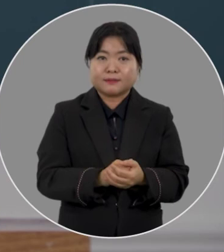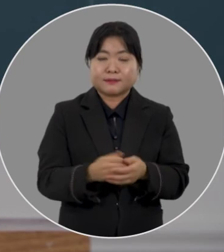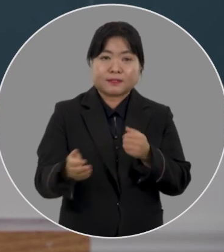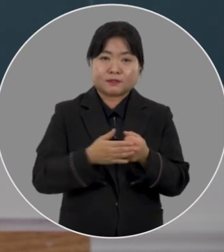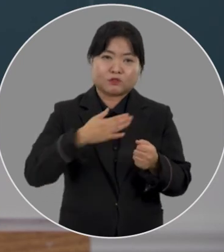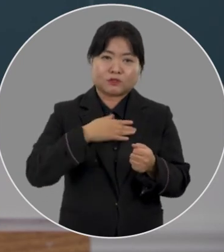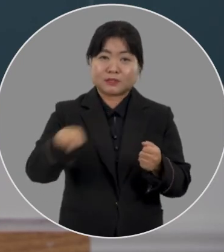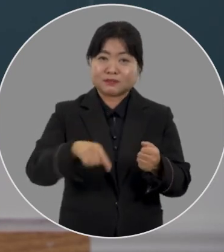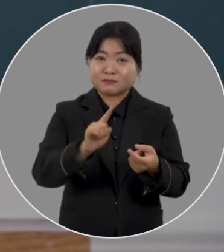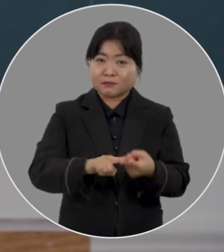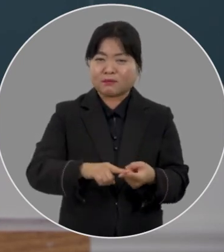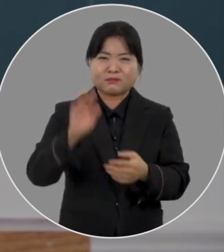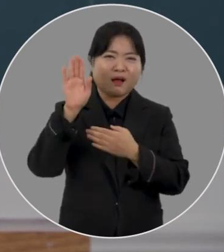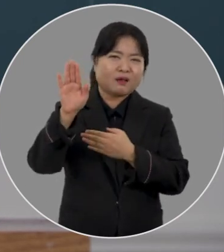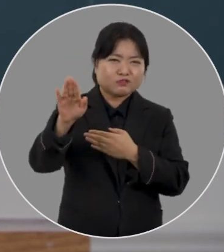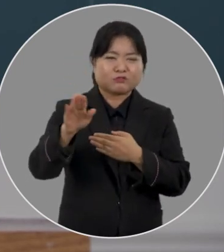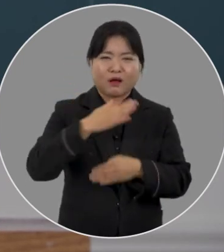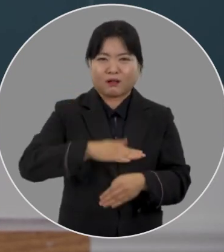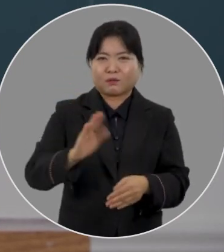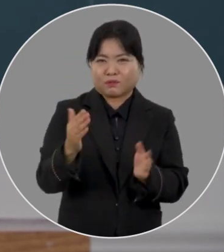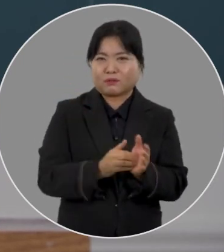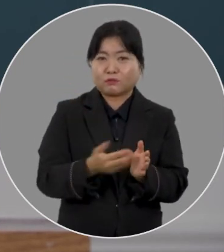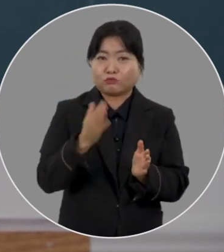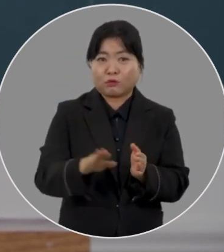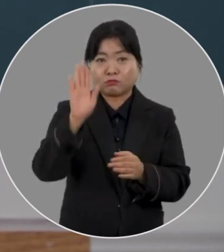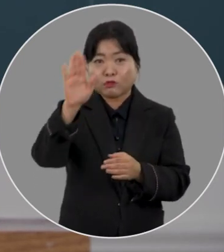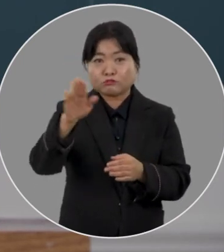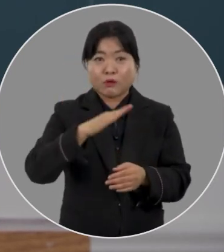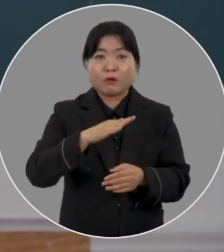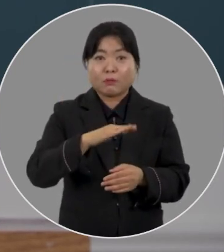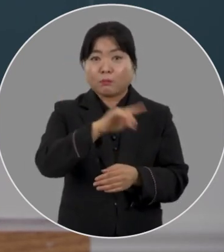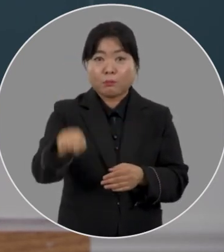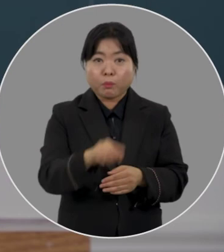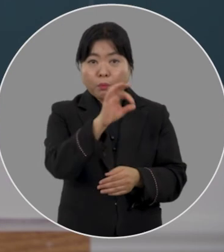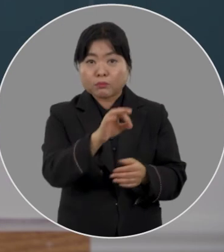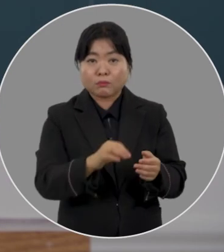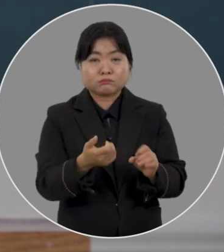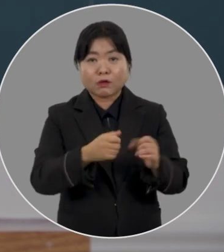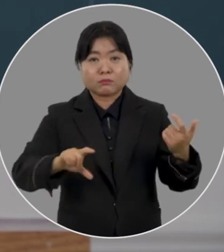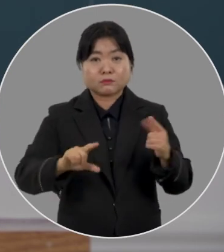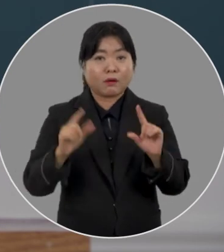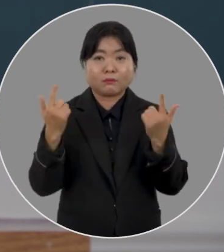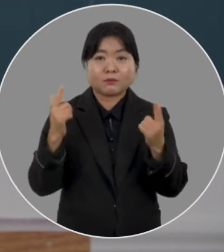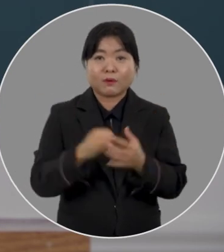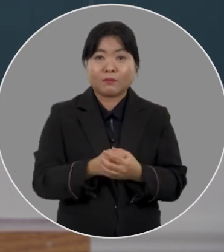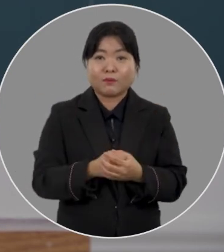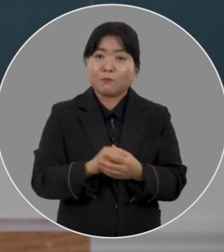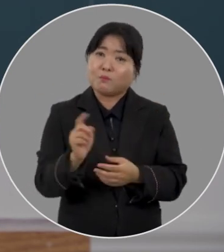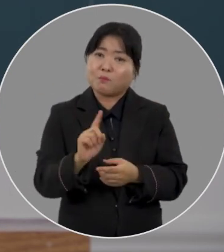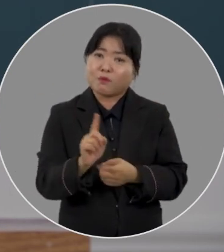그래서 저는 그 사실 나중에 알게 됐는데 근데 뭐 나중에 이제 보니까 전혀 다르지가 않은 거예요.